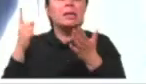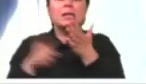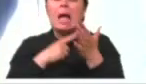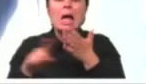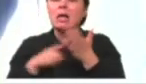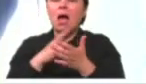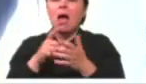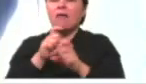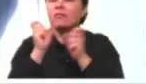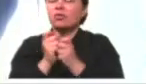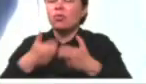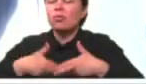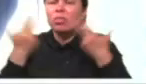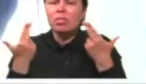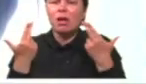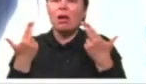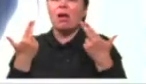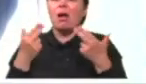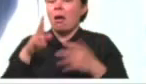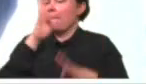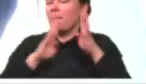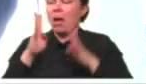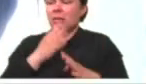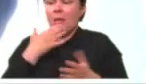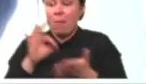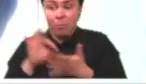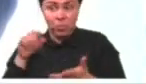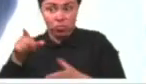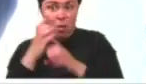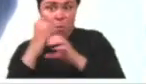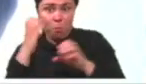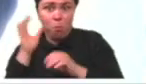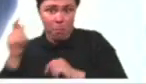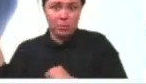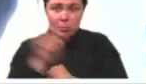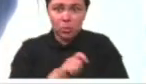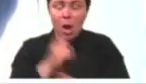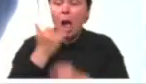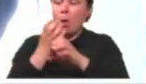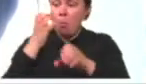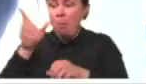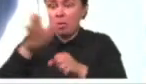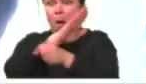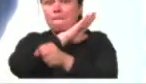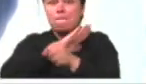kilka razy w dobie i tak naprawdę pasażer nie ma pewności, czy ten pojazd przyjedzie, a jak przyjedzie, czy do tego